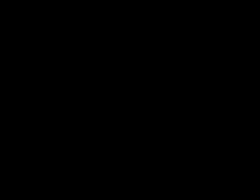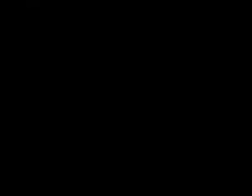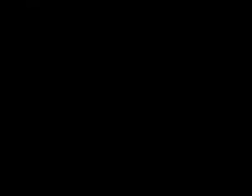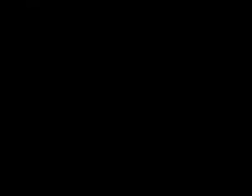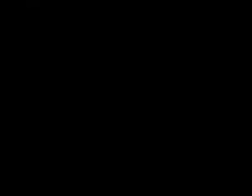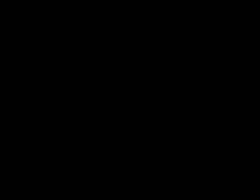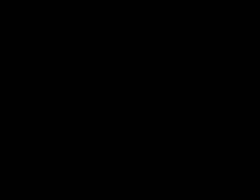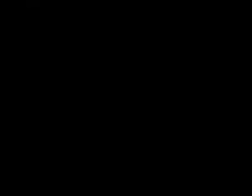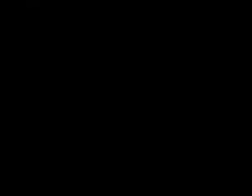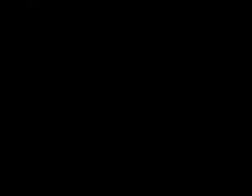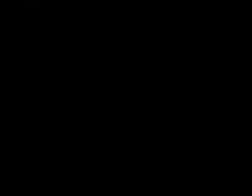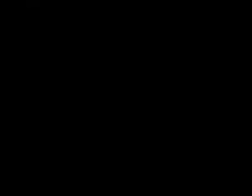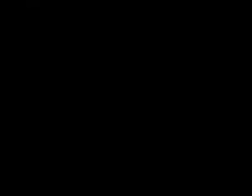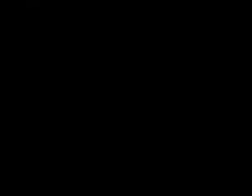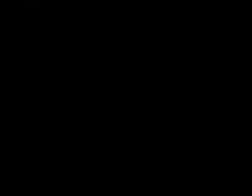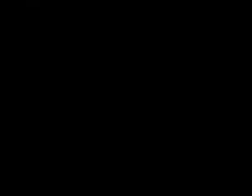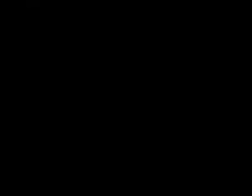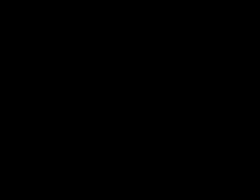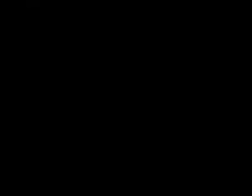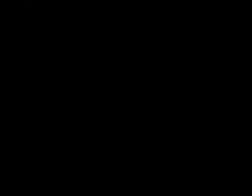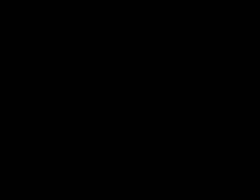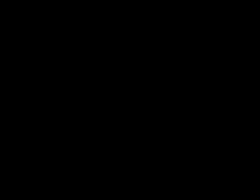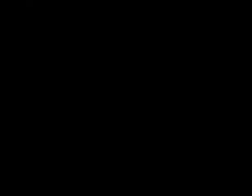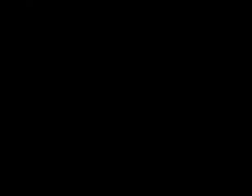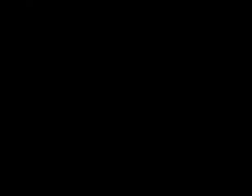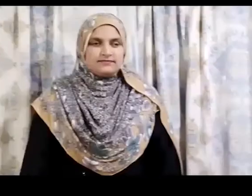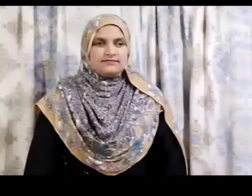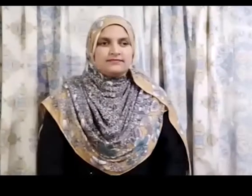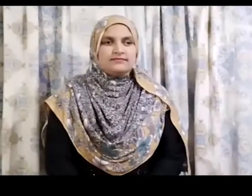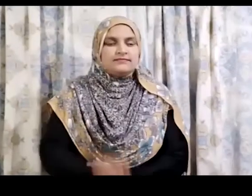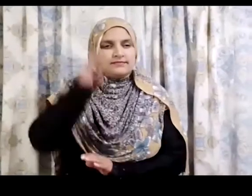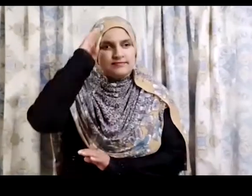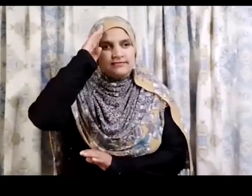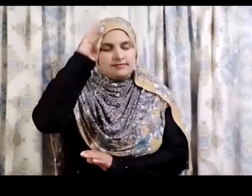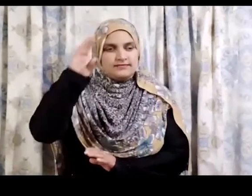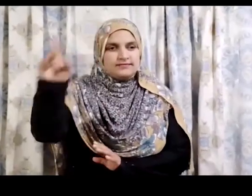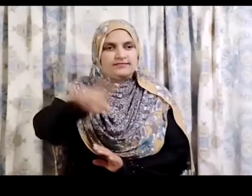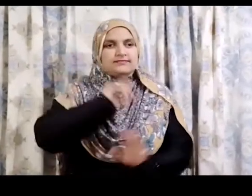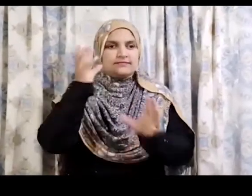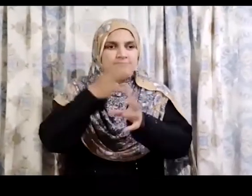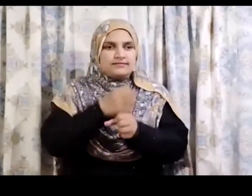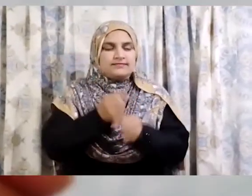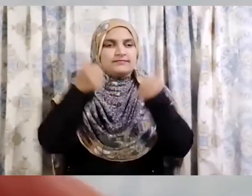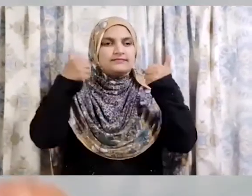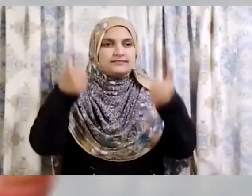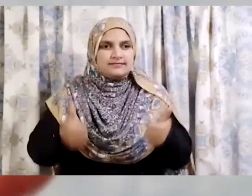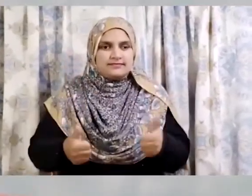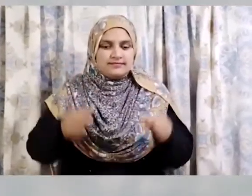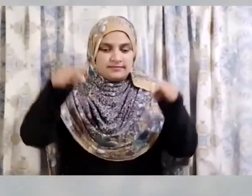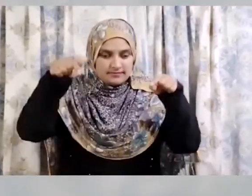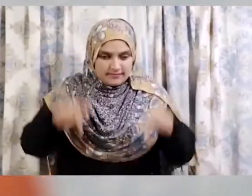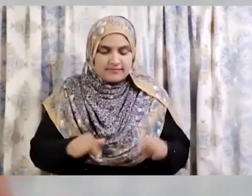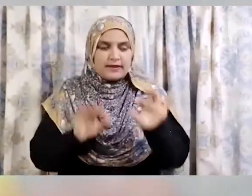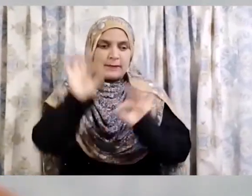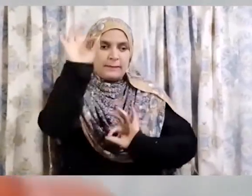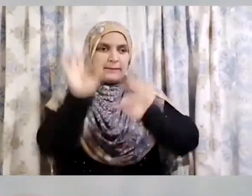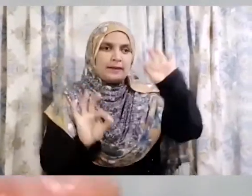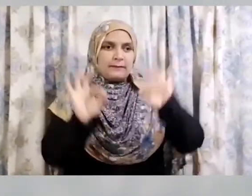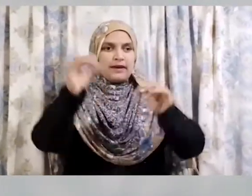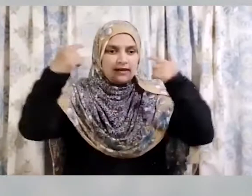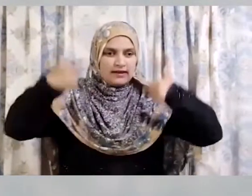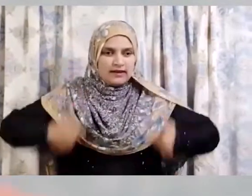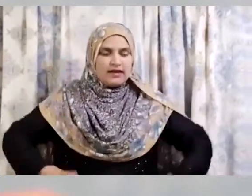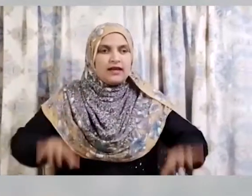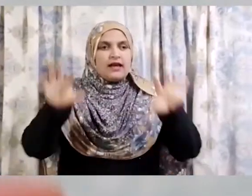असलाम अलेकुम और वेलकम टो डिसिबिलिटी इन्फो पॉइंट जिस तरह सफाई हर